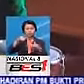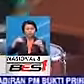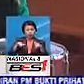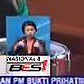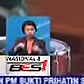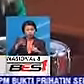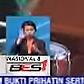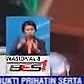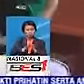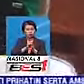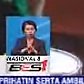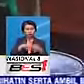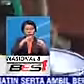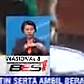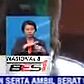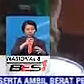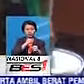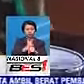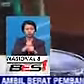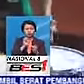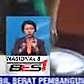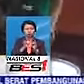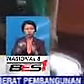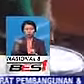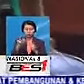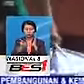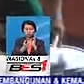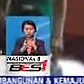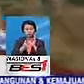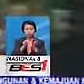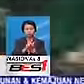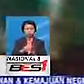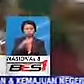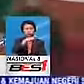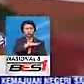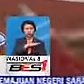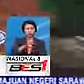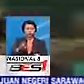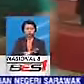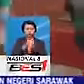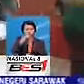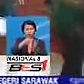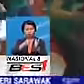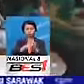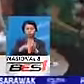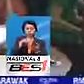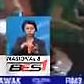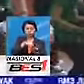bagi menggambarkan faedah yang diperolehi sekiranya kedua teknologi ini dimanfaatkan sepenuhnya untuk